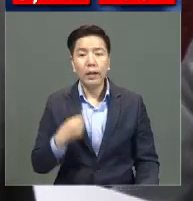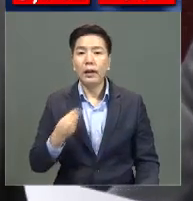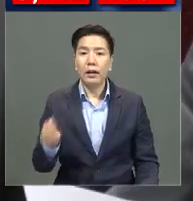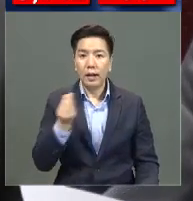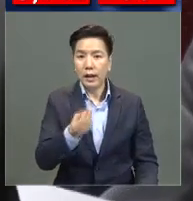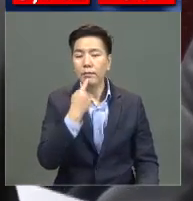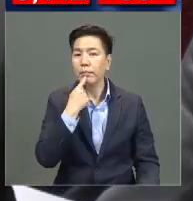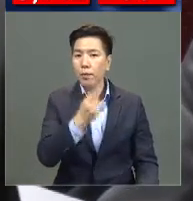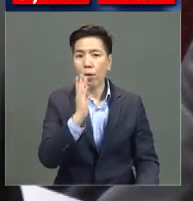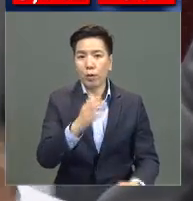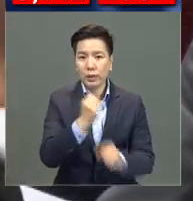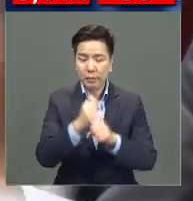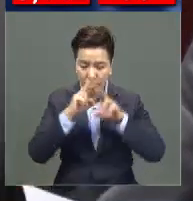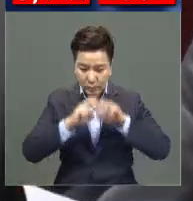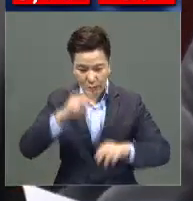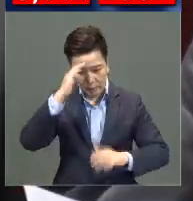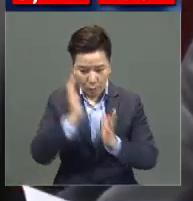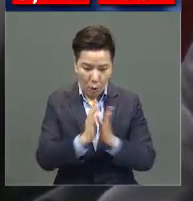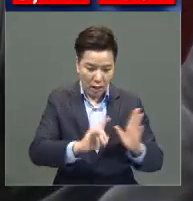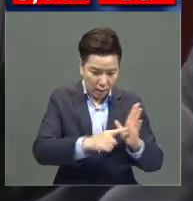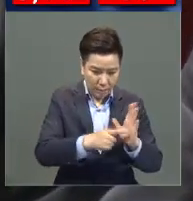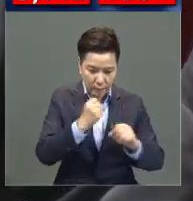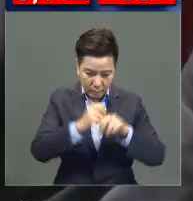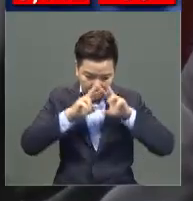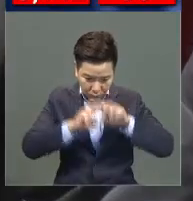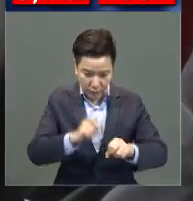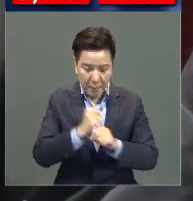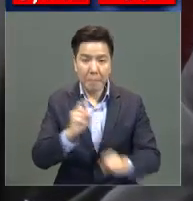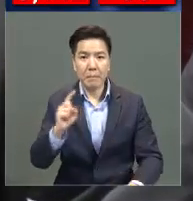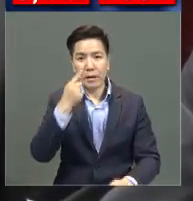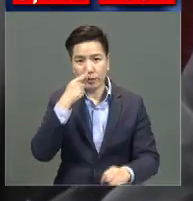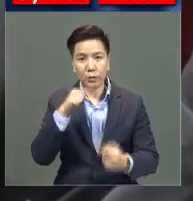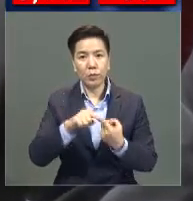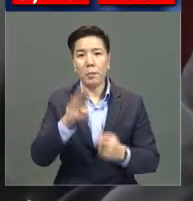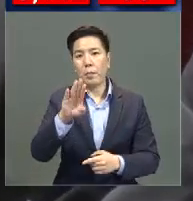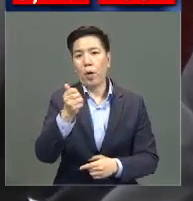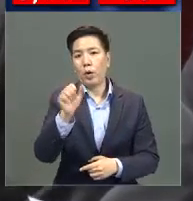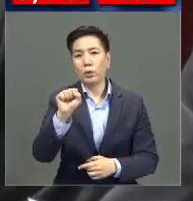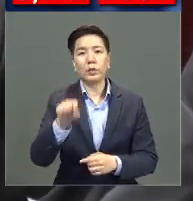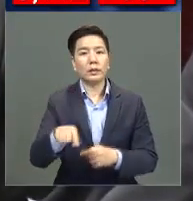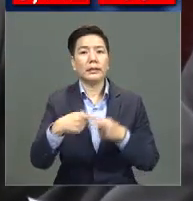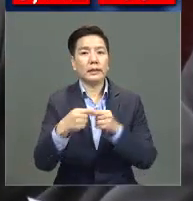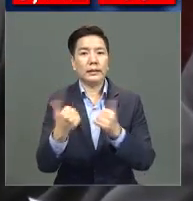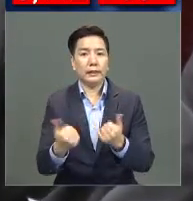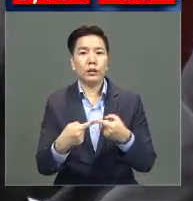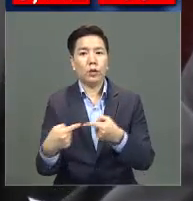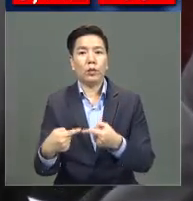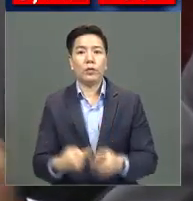สุดให้แจ้งไปยังพนักงานสอบสวนให้เริ่มต้นสอบสวนคดีนี้ใหม่เพื่อดำเนินคดีนายบอสในข้อหานี้ต่อไป